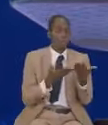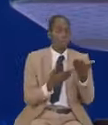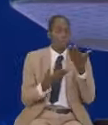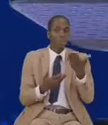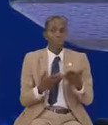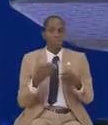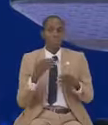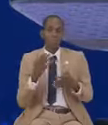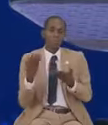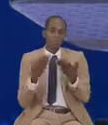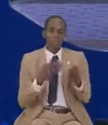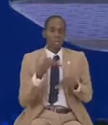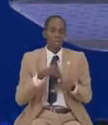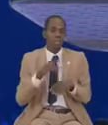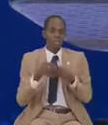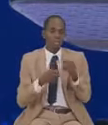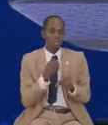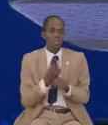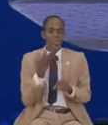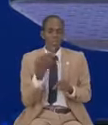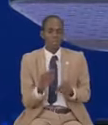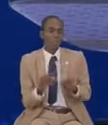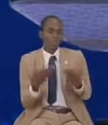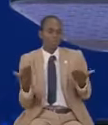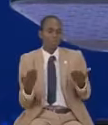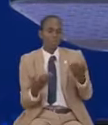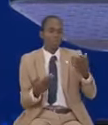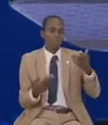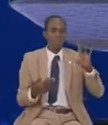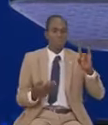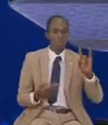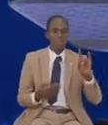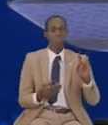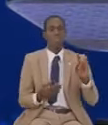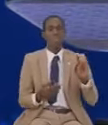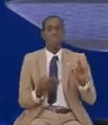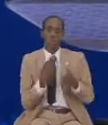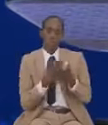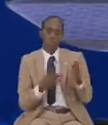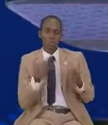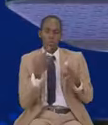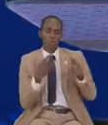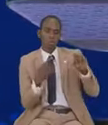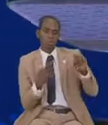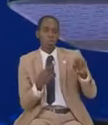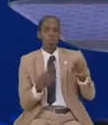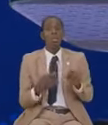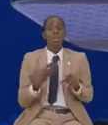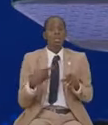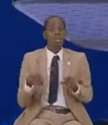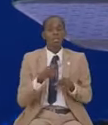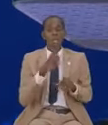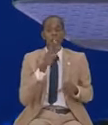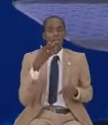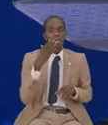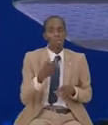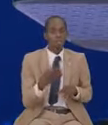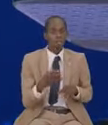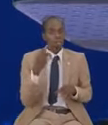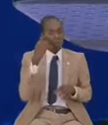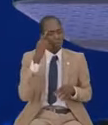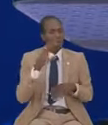de 18 ans certains ont dit 20 ans mais ils étaient là jusqu'au temps de la capuité